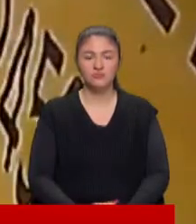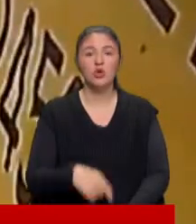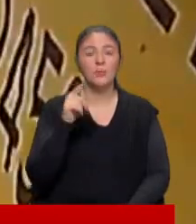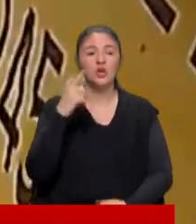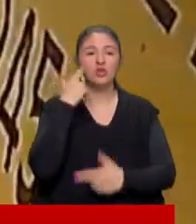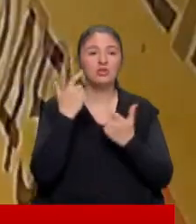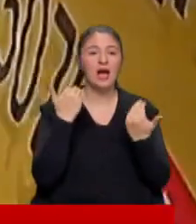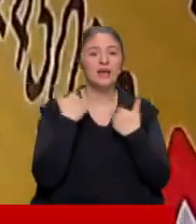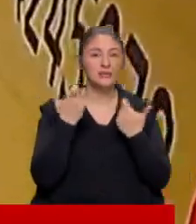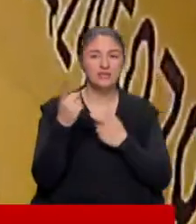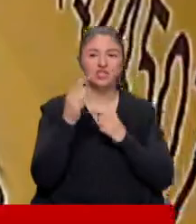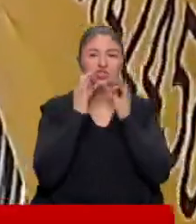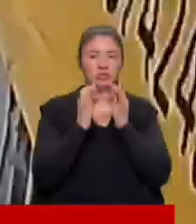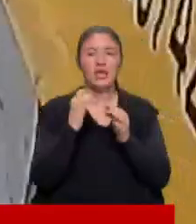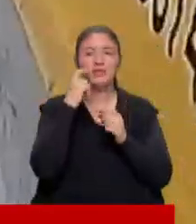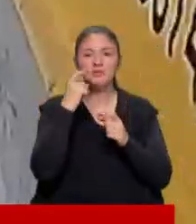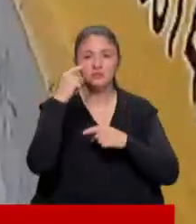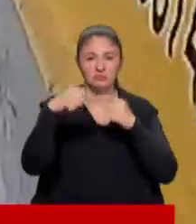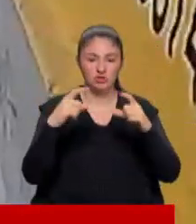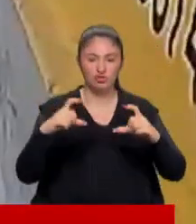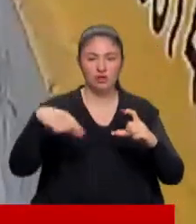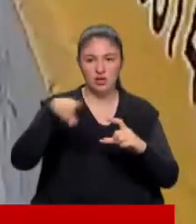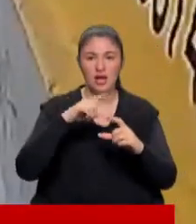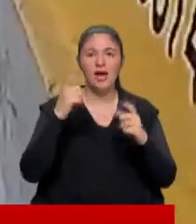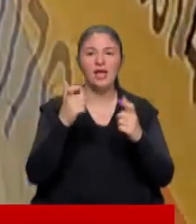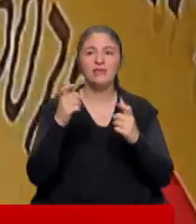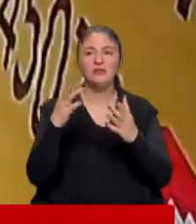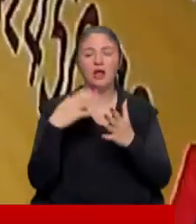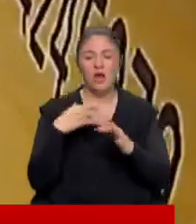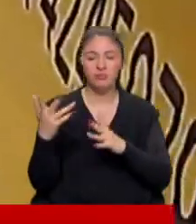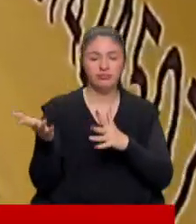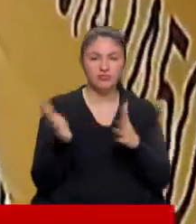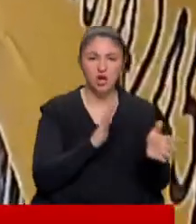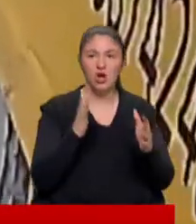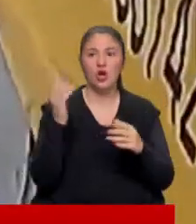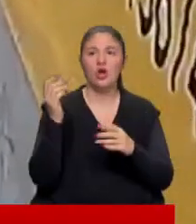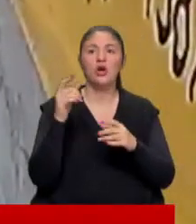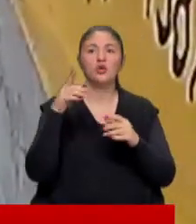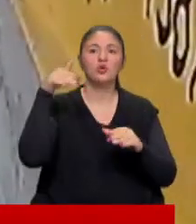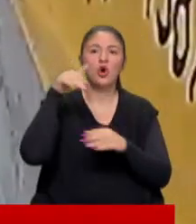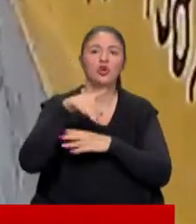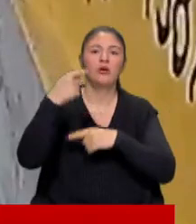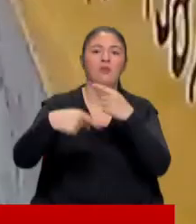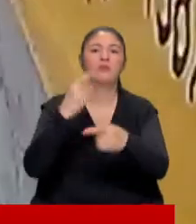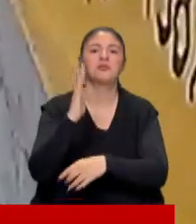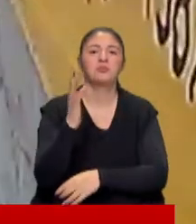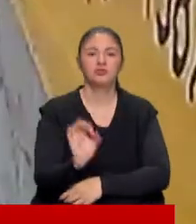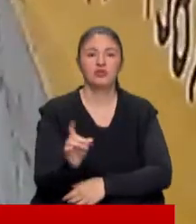Bu görüntülerin adresi ise Çin. Metal bloklar yükleme sırasında yerinden söküldü. Yokuştan yuvarlanmaya başladı.